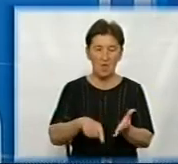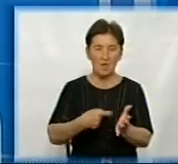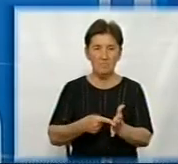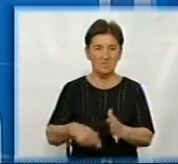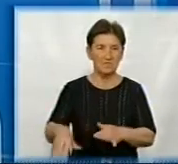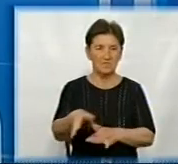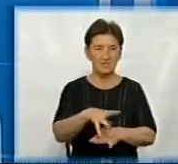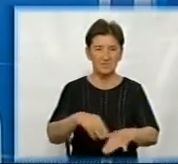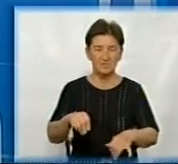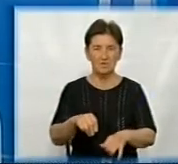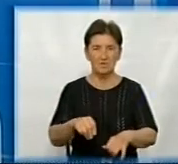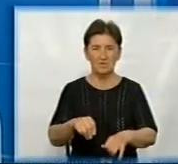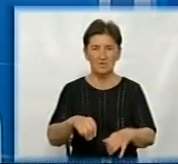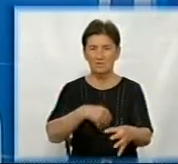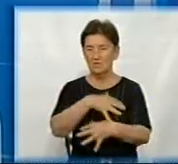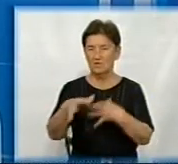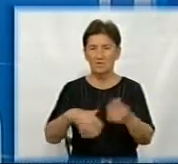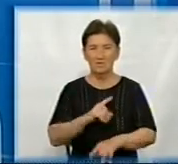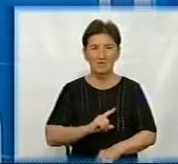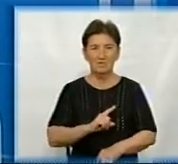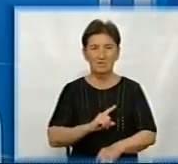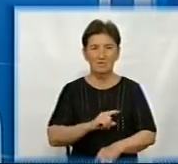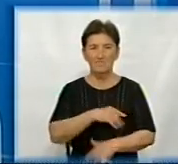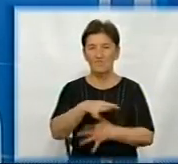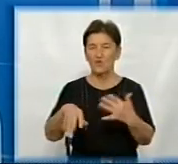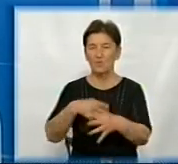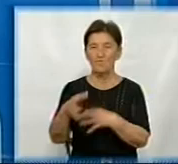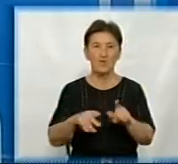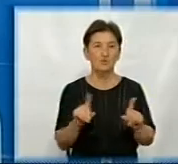вирувало, обласний центр Кропивницький вирувало від того, що